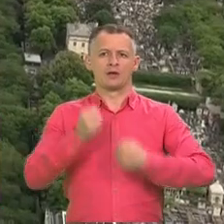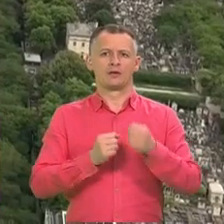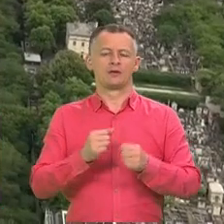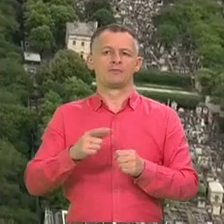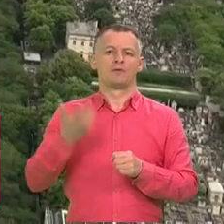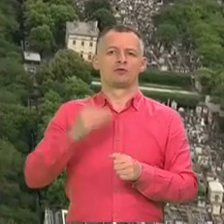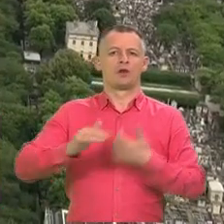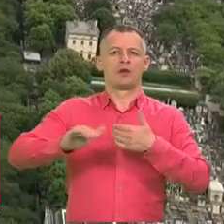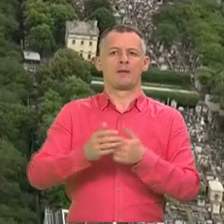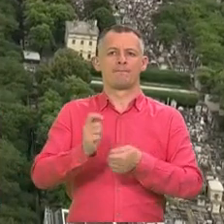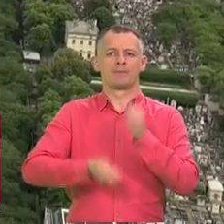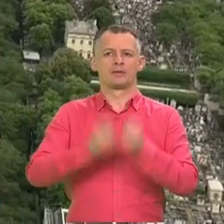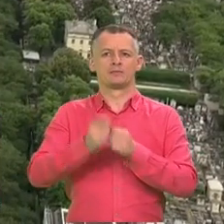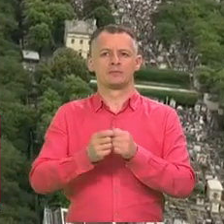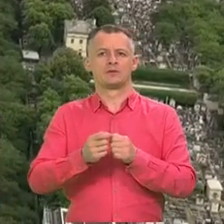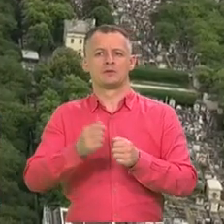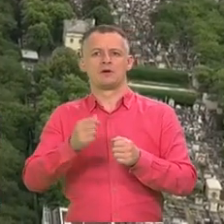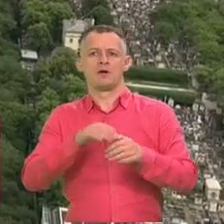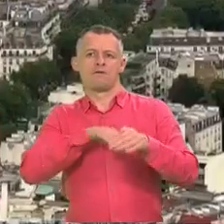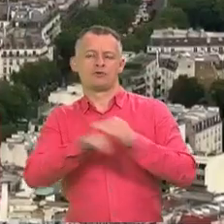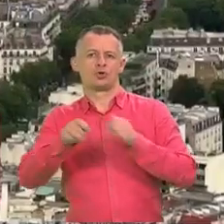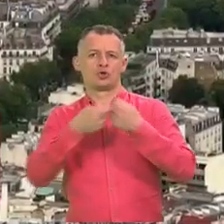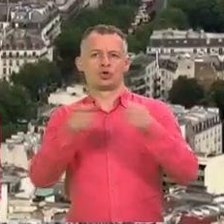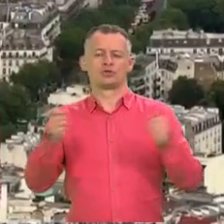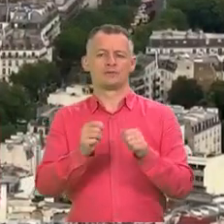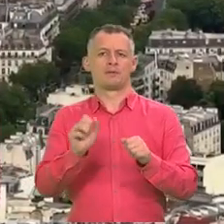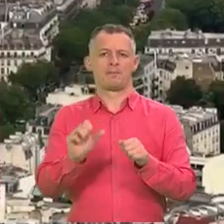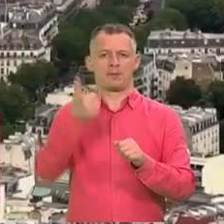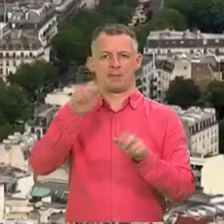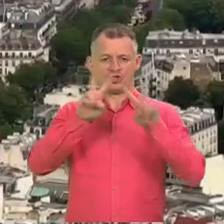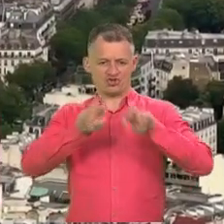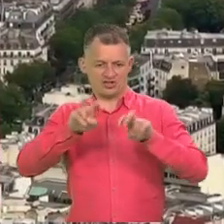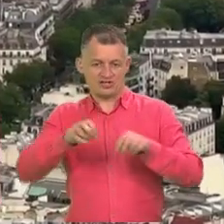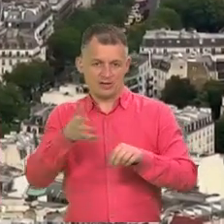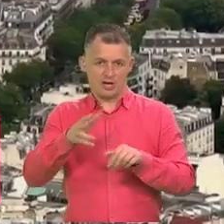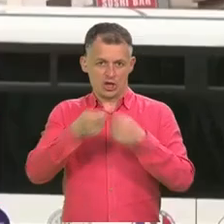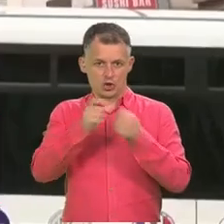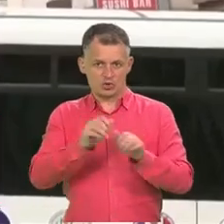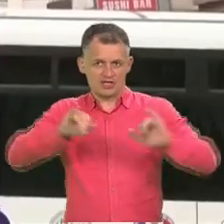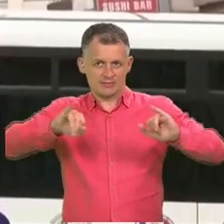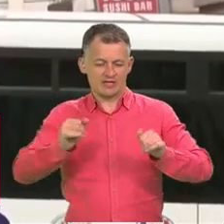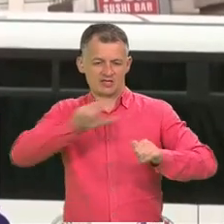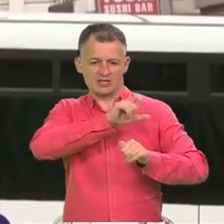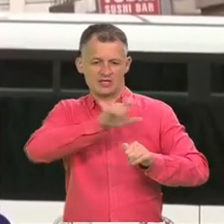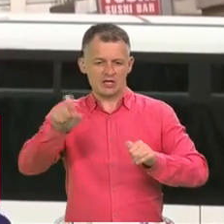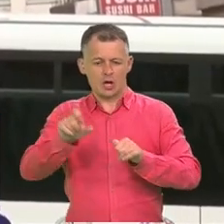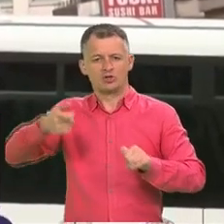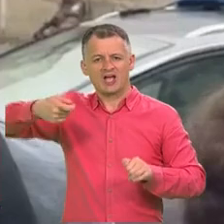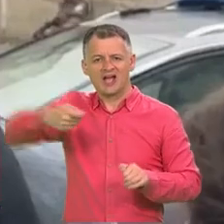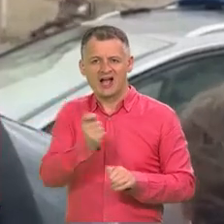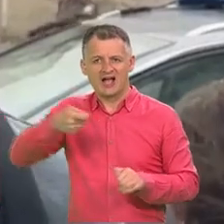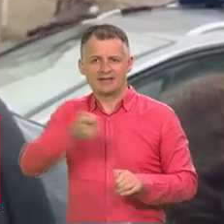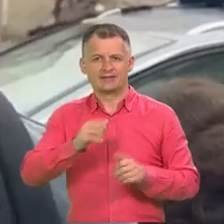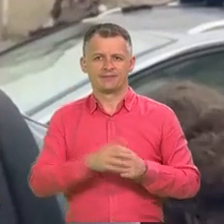directement. On était quelques-uns sur la place, donc à partir en courant. Din primele cercetări, se pare că totul s-a întâmplat din cauza unei acumulări de gaze. Ouais,